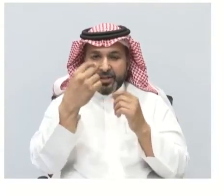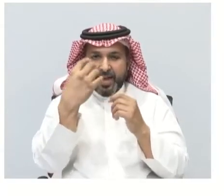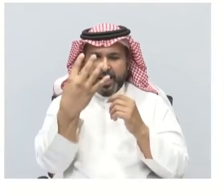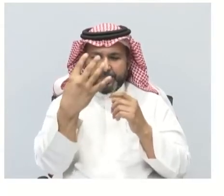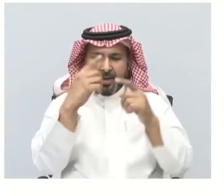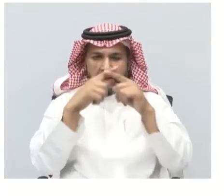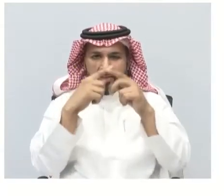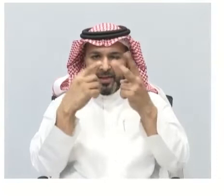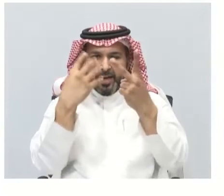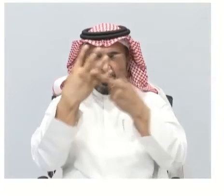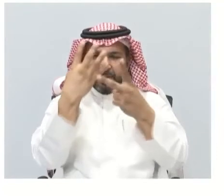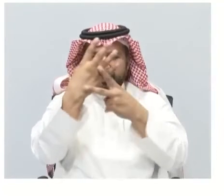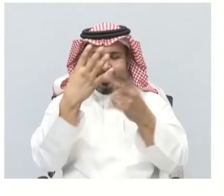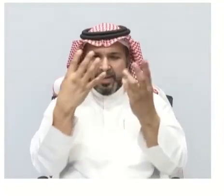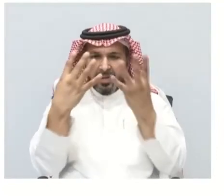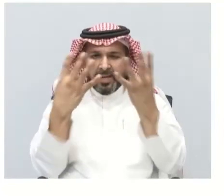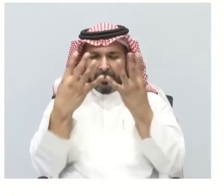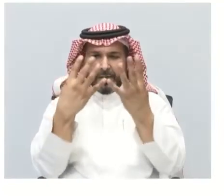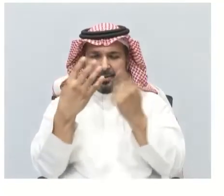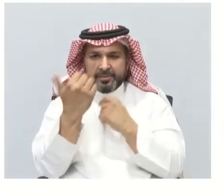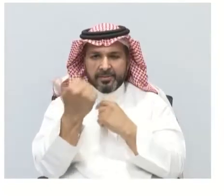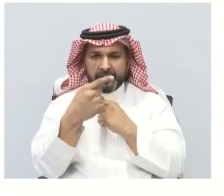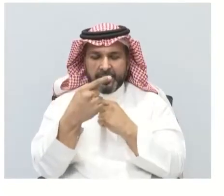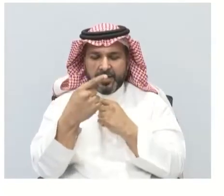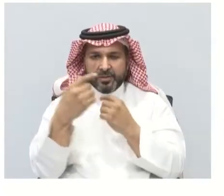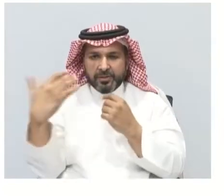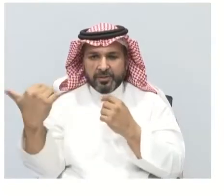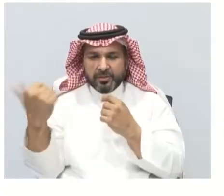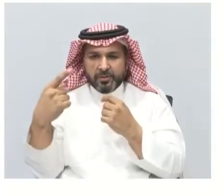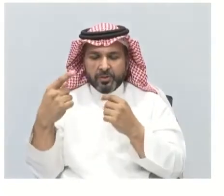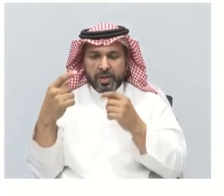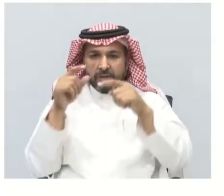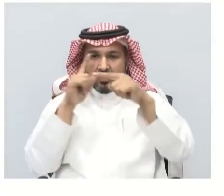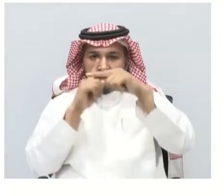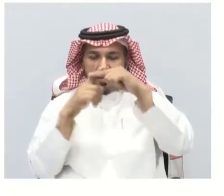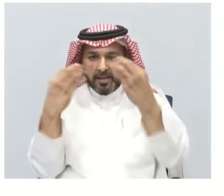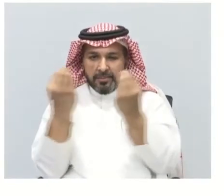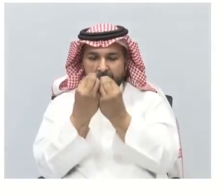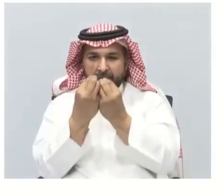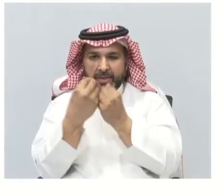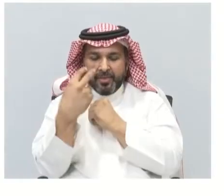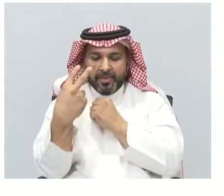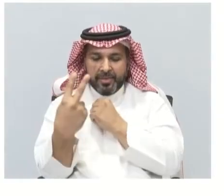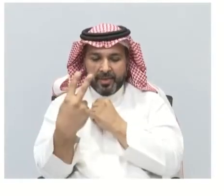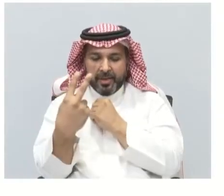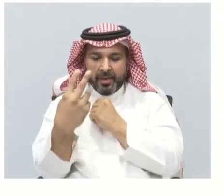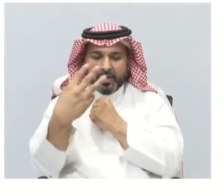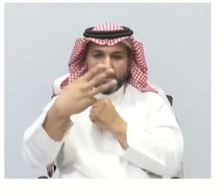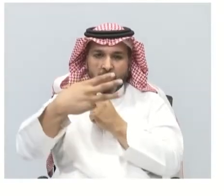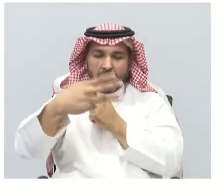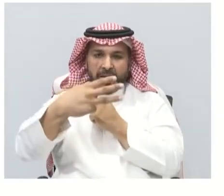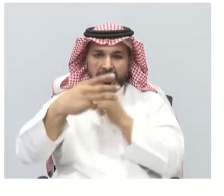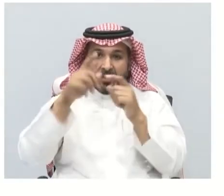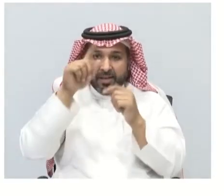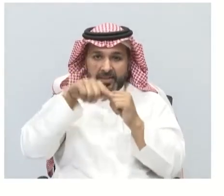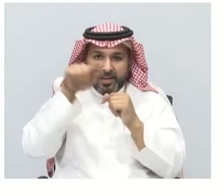كم يساوي يساوي جذر 32 اذا هذا هو ايش هذا هو البعد بين المستقيم ال والنقطه